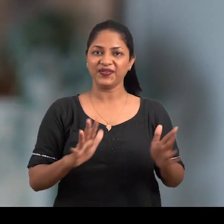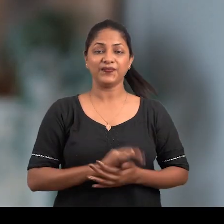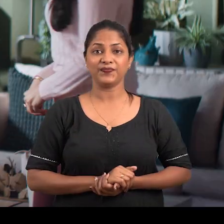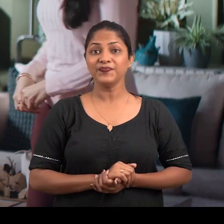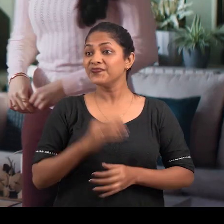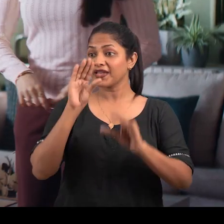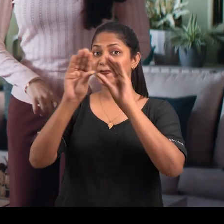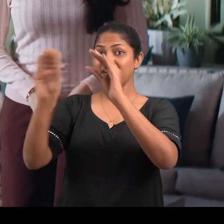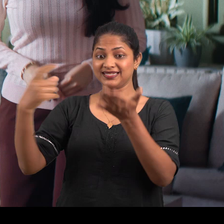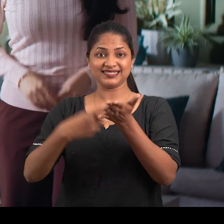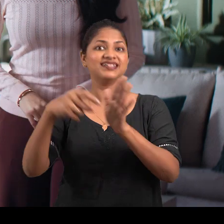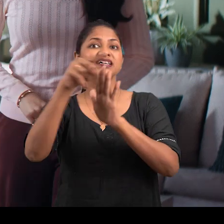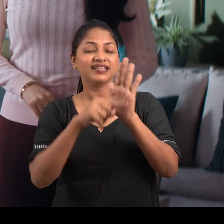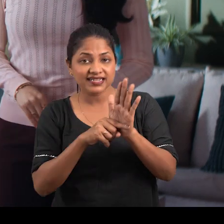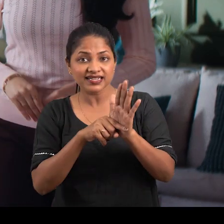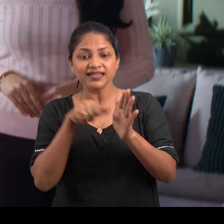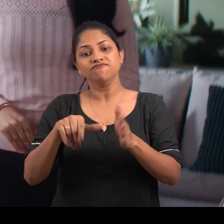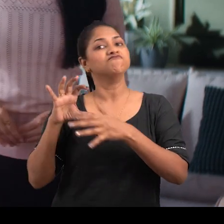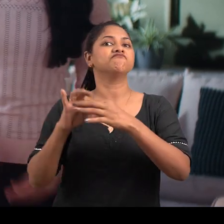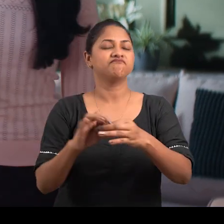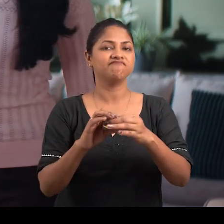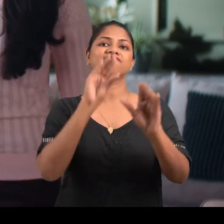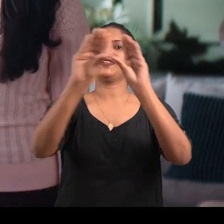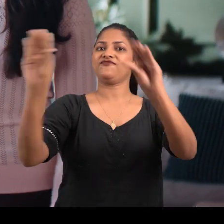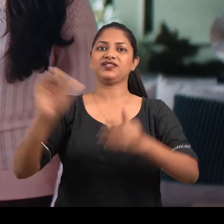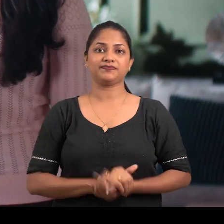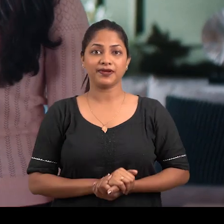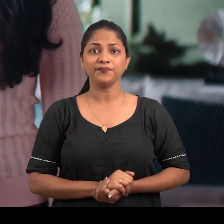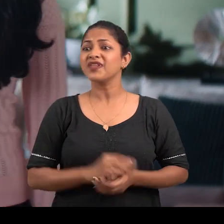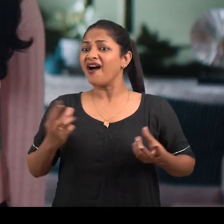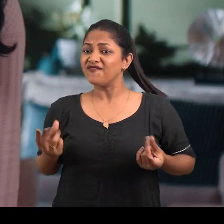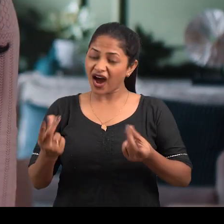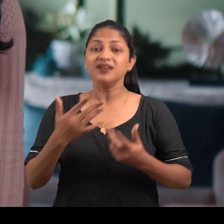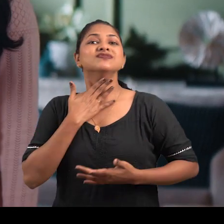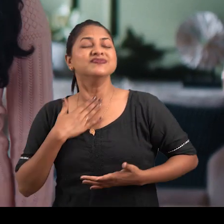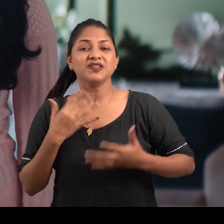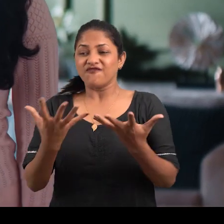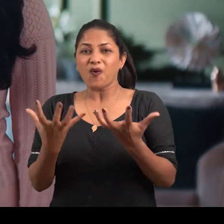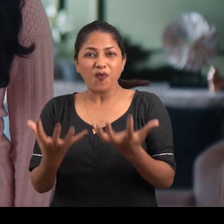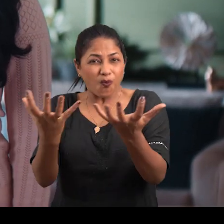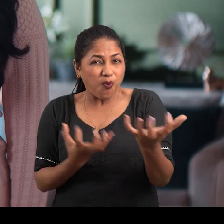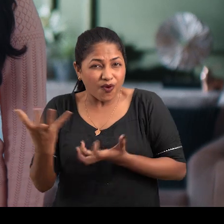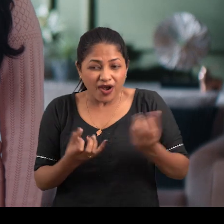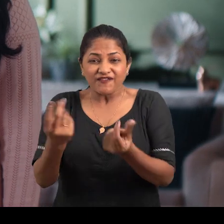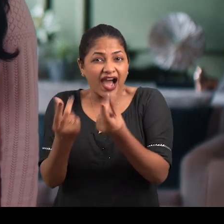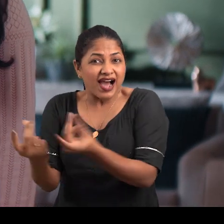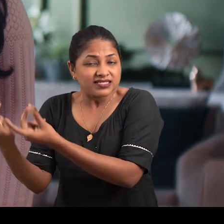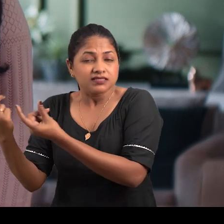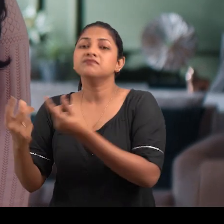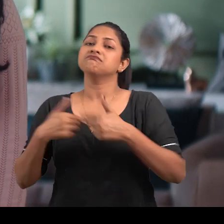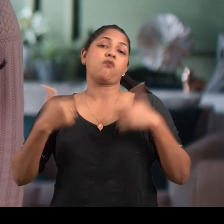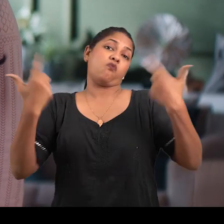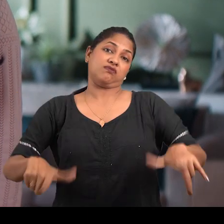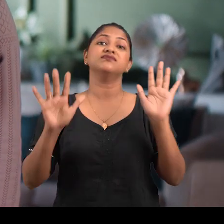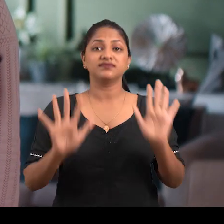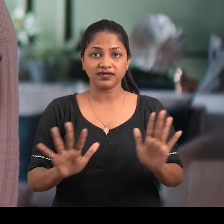বুঝেছি। বিনিয়োগের নীতি বুঝে তবেই বিনিয়োগ করা উচিত। তাড়াহুড়ো করে যদি লাভের লোভে পড়েন,